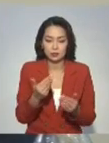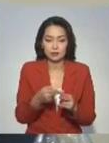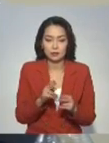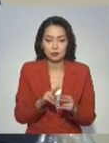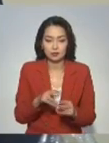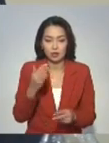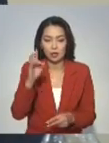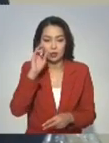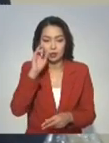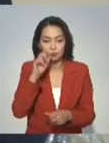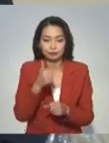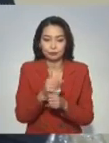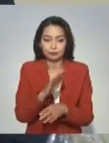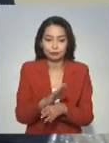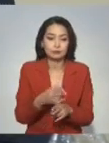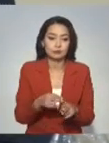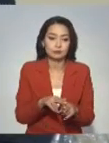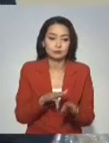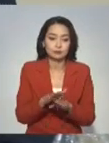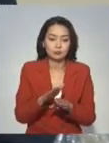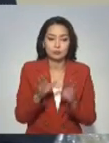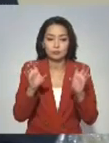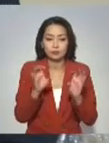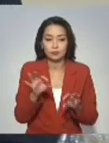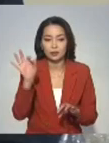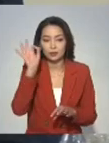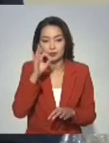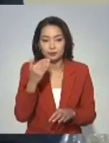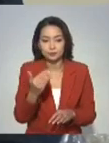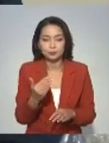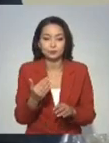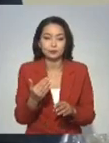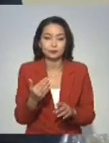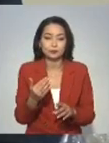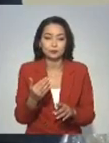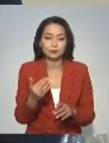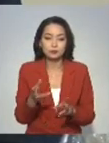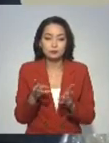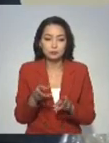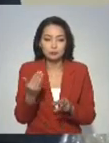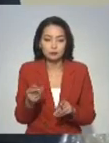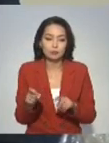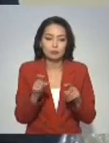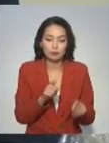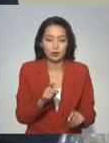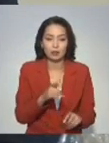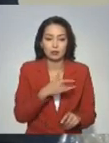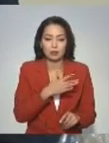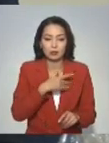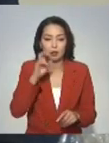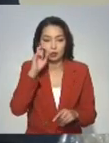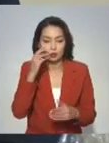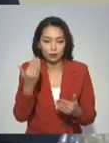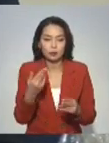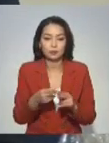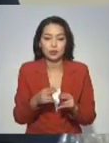государства в закон о естественных монополиях внести норму, позволяющую в течение